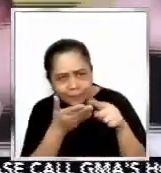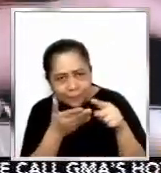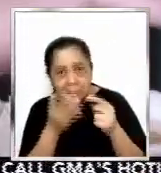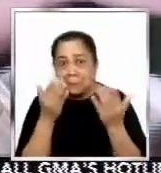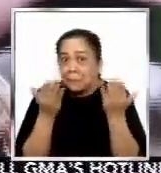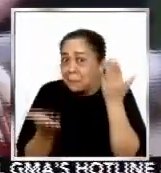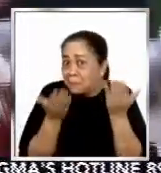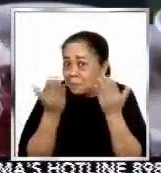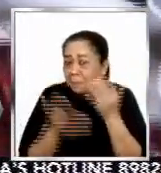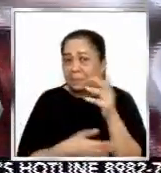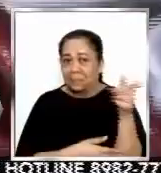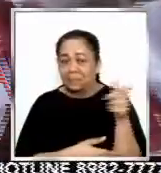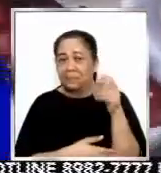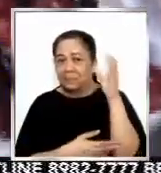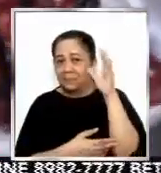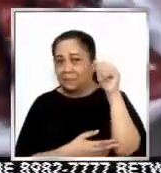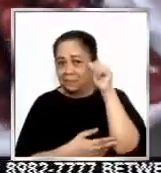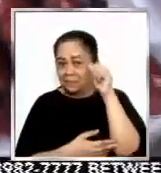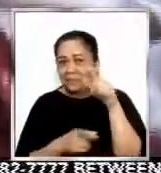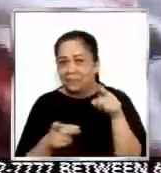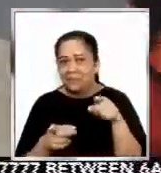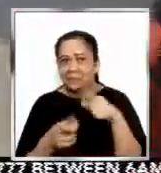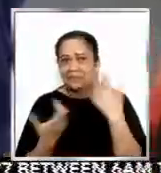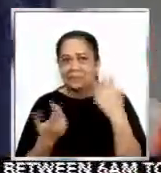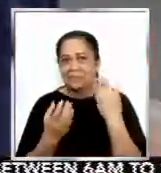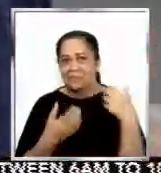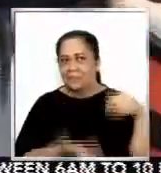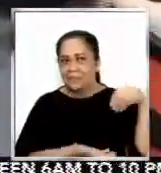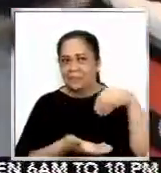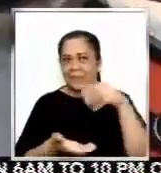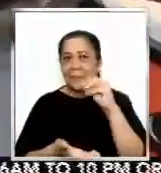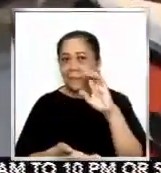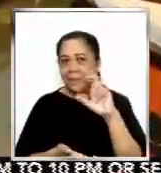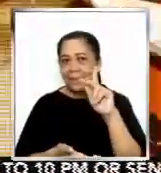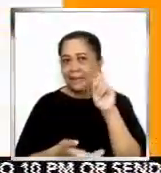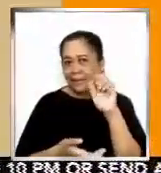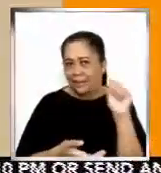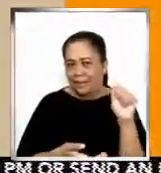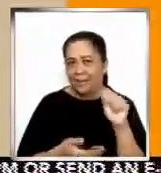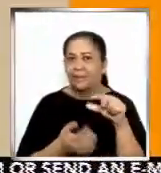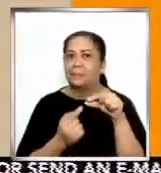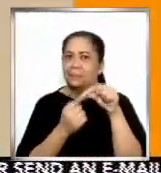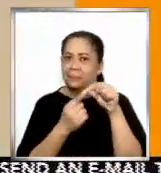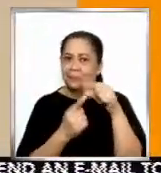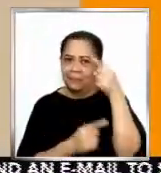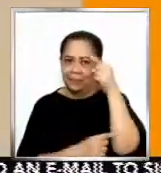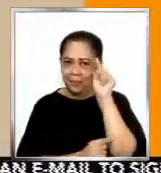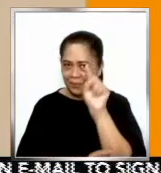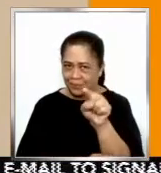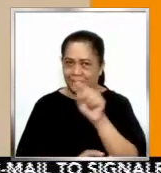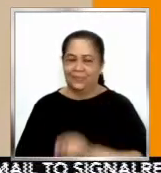Chin Alcantara na yan, may bit-bit na milk tea, especially for you.